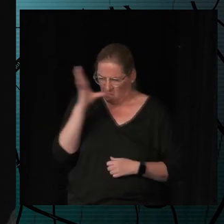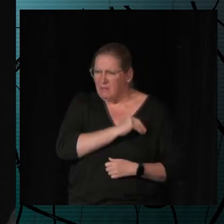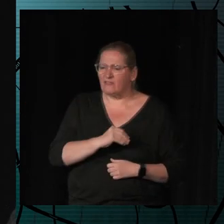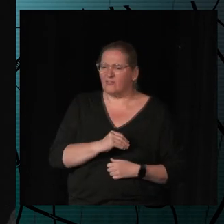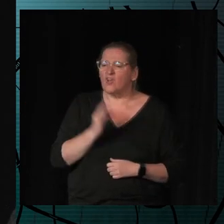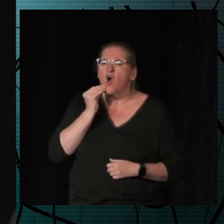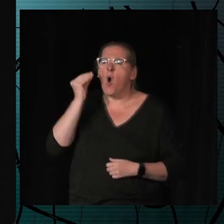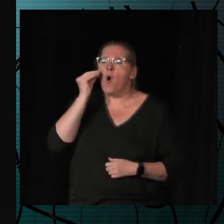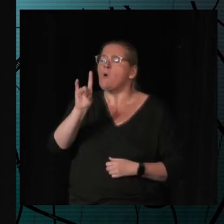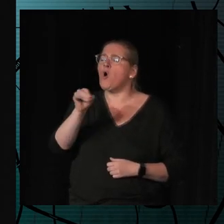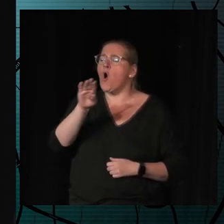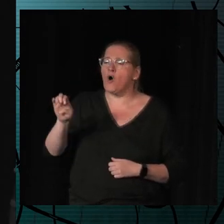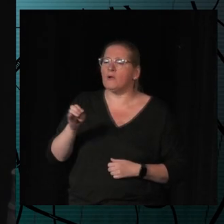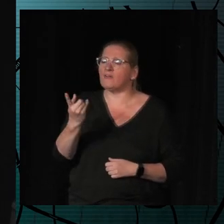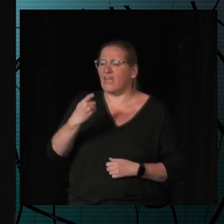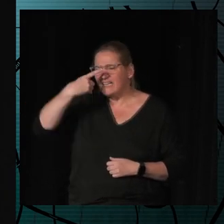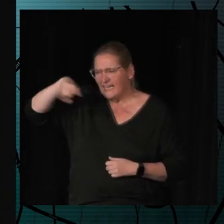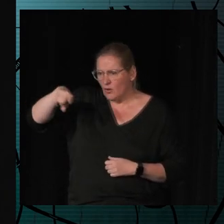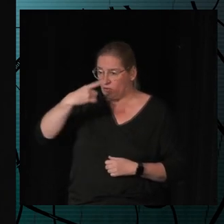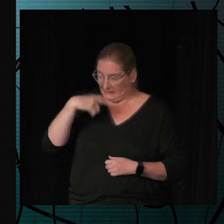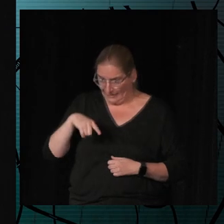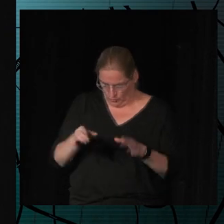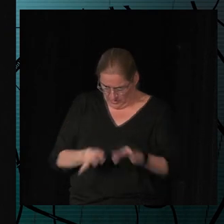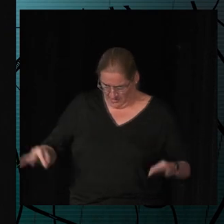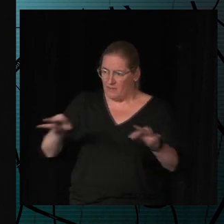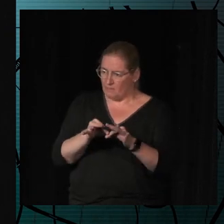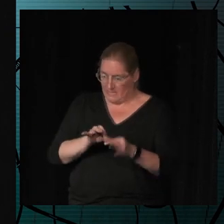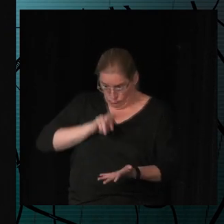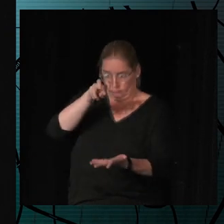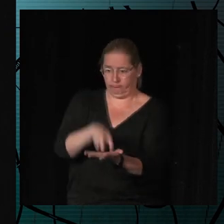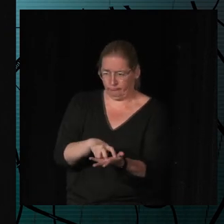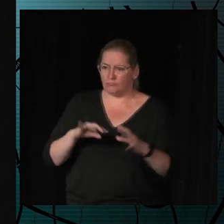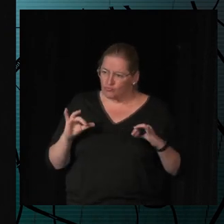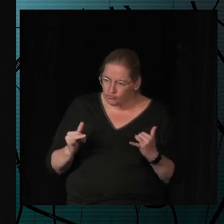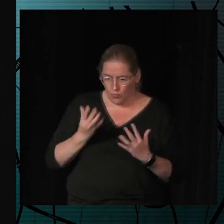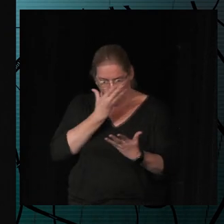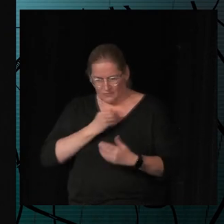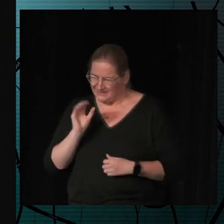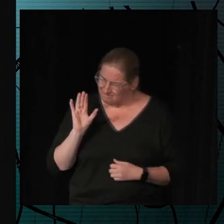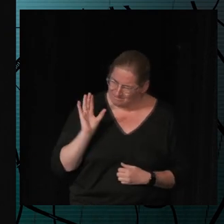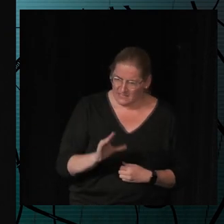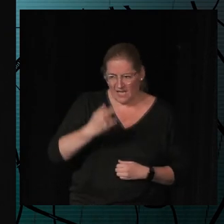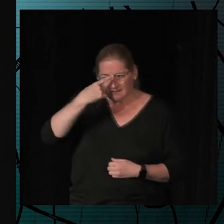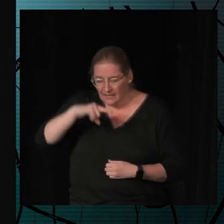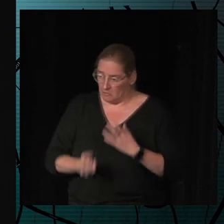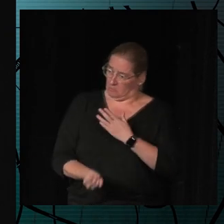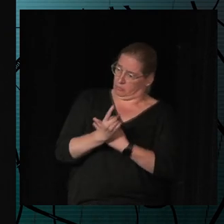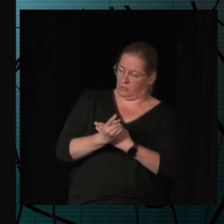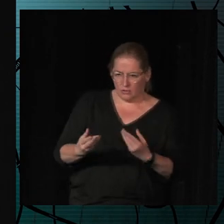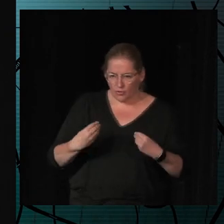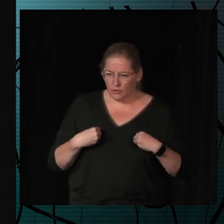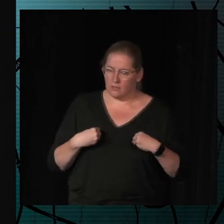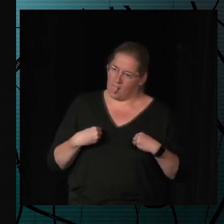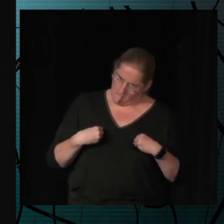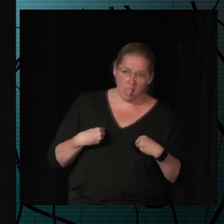qui a un jeu thaïlandais où on joue sur les univers thaïlandais et cetera une culture une approche une esthétique sont différentes tout de suite ça va